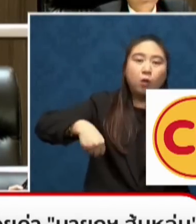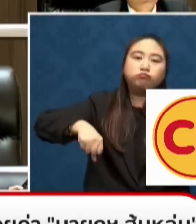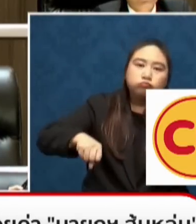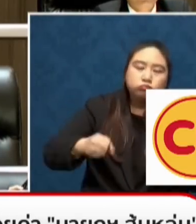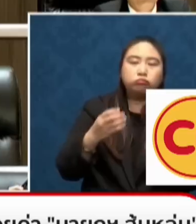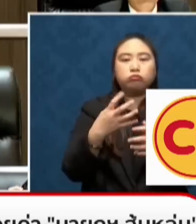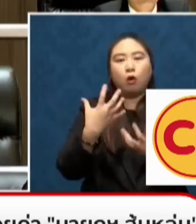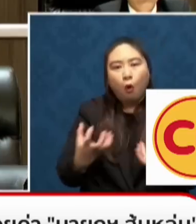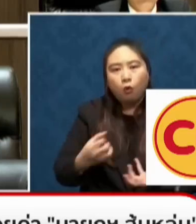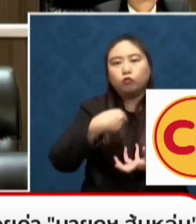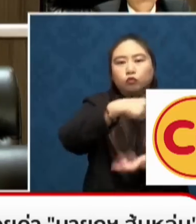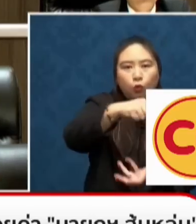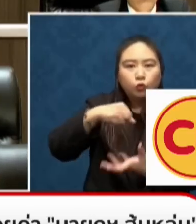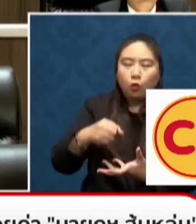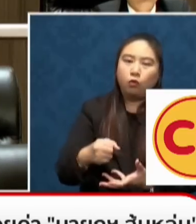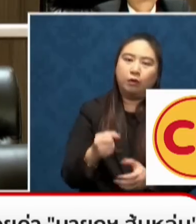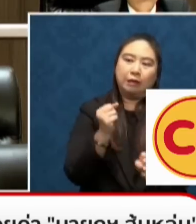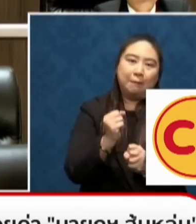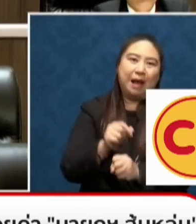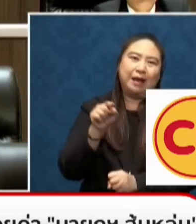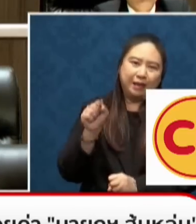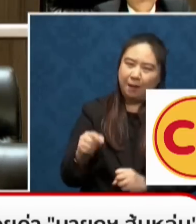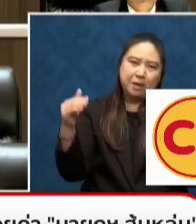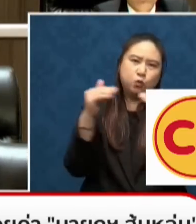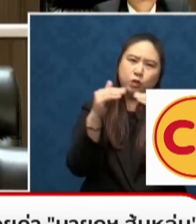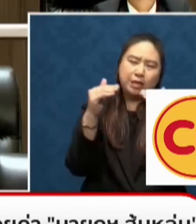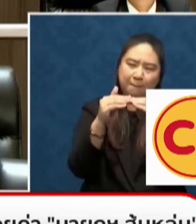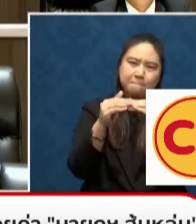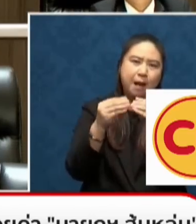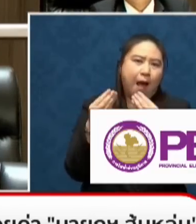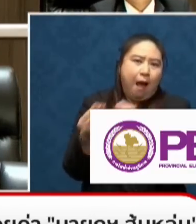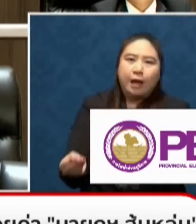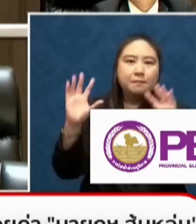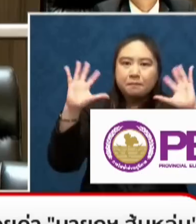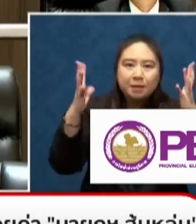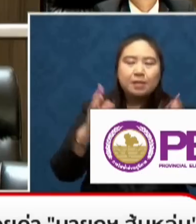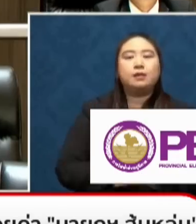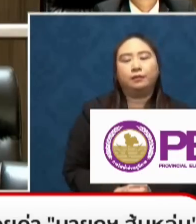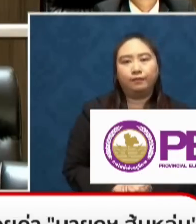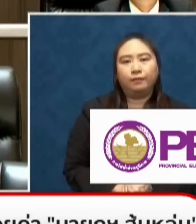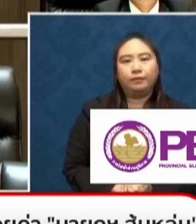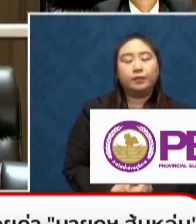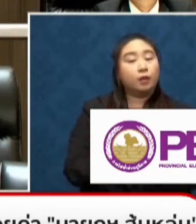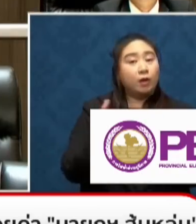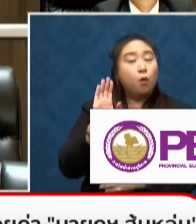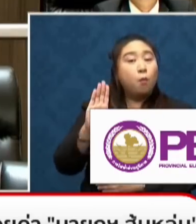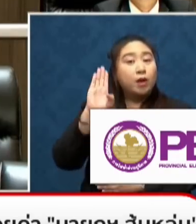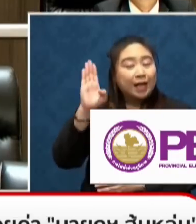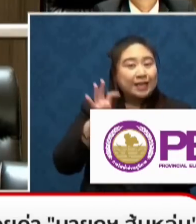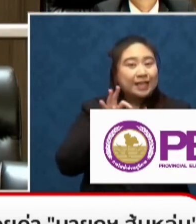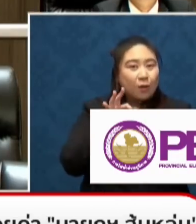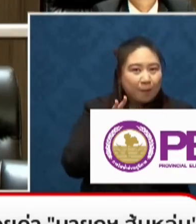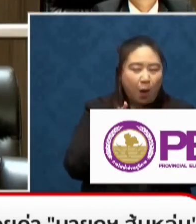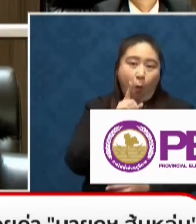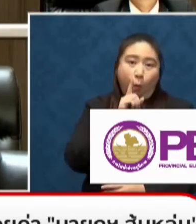าชญากรรมจึงมีการกำหนดระยะเวลาที่แรงงานข้ามชาติอยู่ในประเทศได้ทำให้เกิดเรื่องของสวยในช่วงที่มีความต้องการแรงง